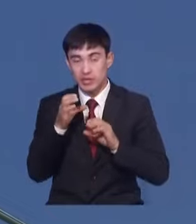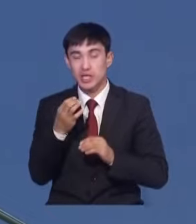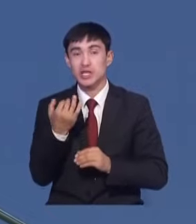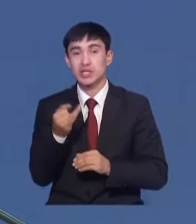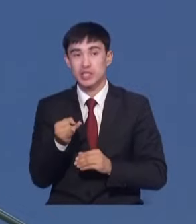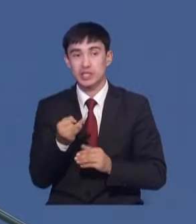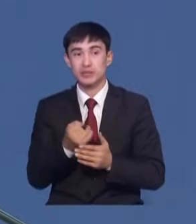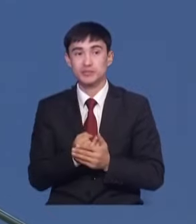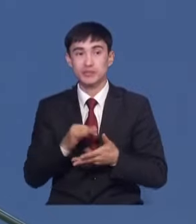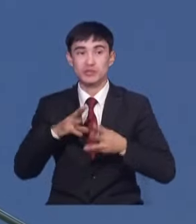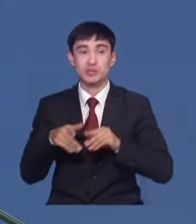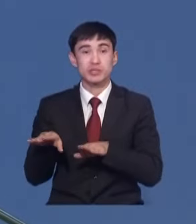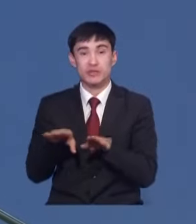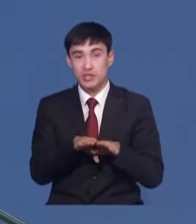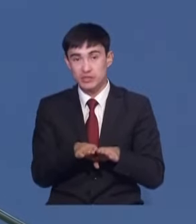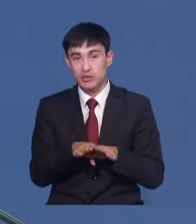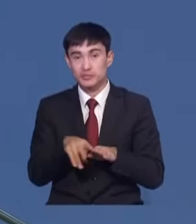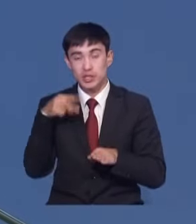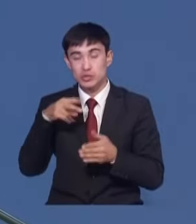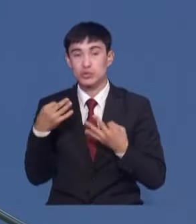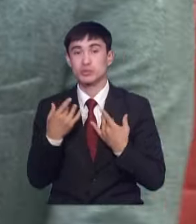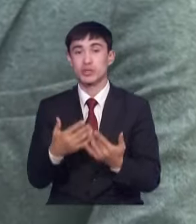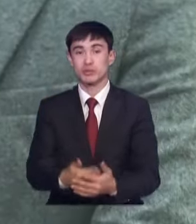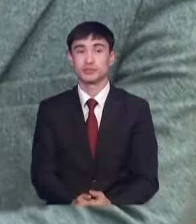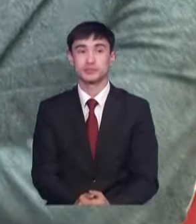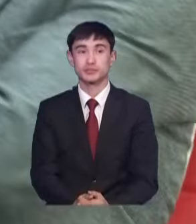и в целом соответствие их лицензионным